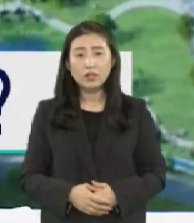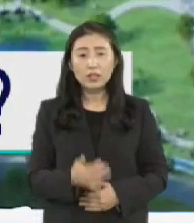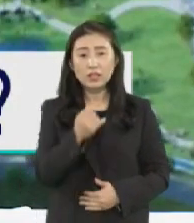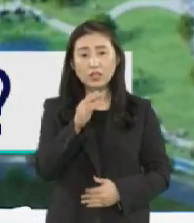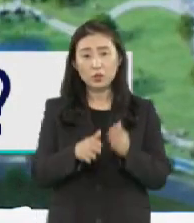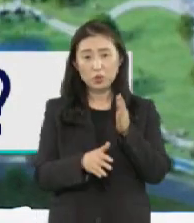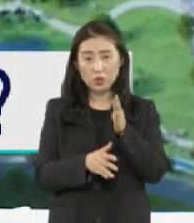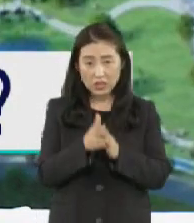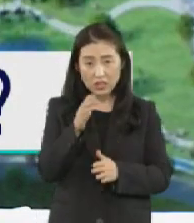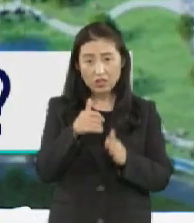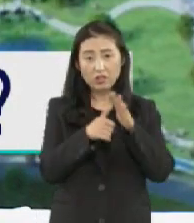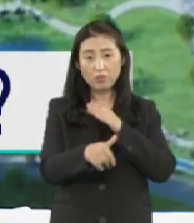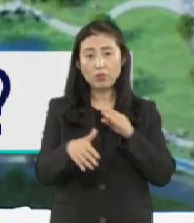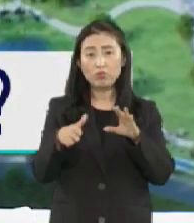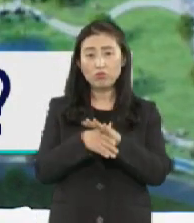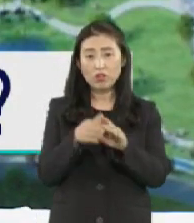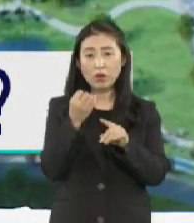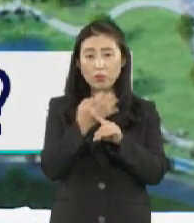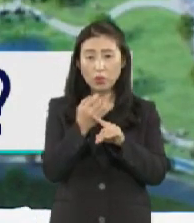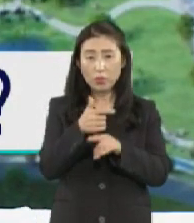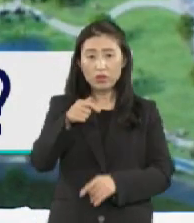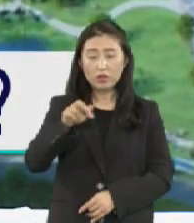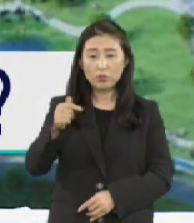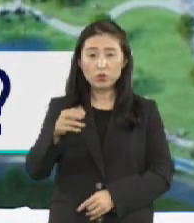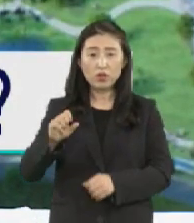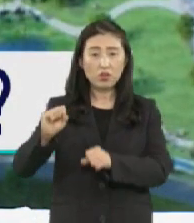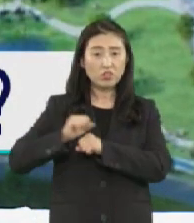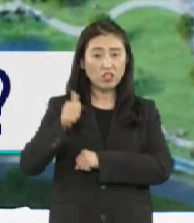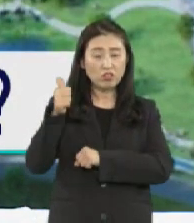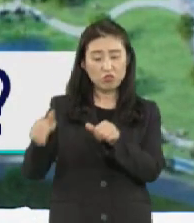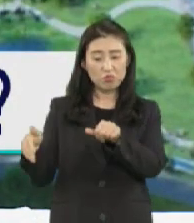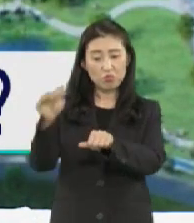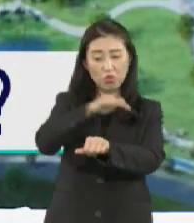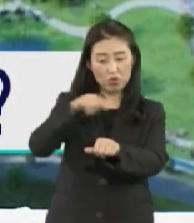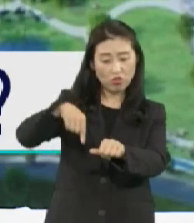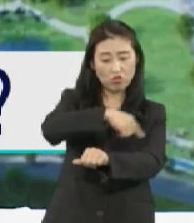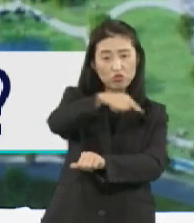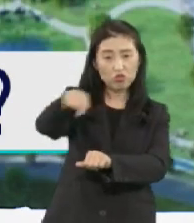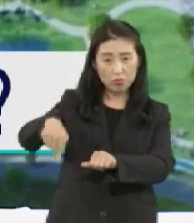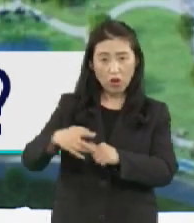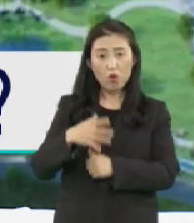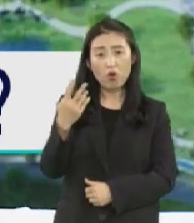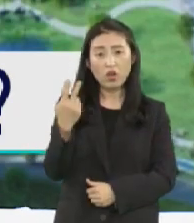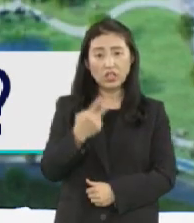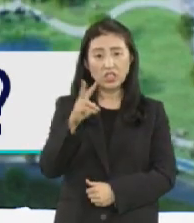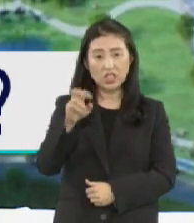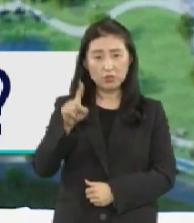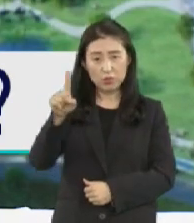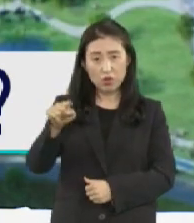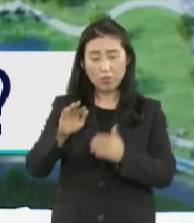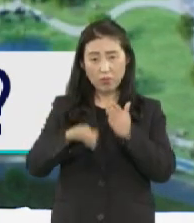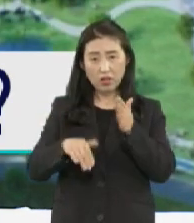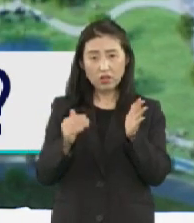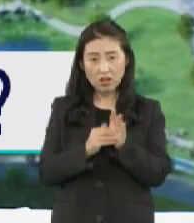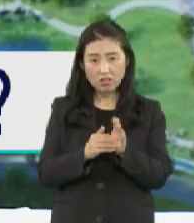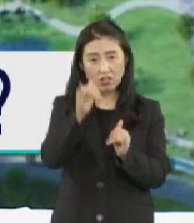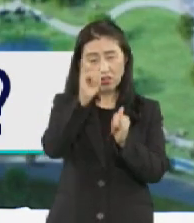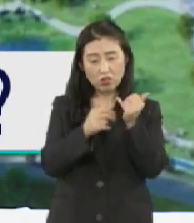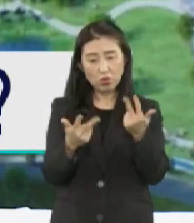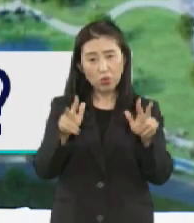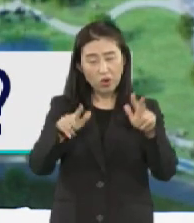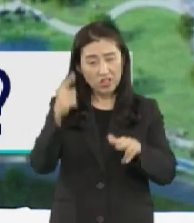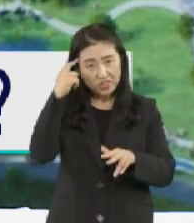세종시가 시를 대표하는 문화 유적인 김종서 장군 묘역 을 중심으로 당초 2011년 말까지 역사